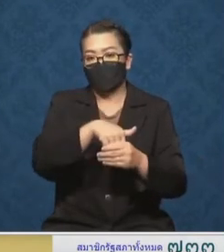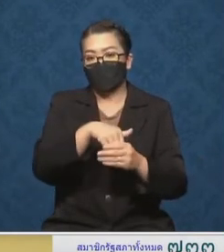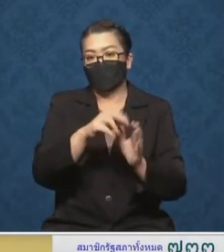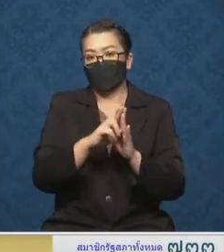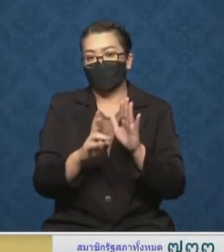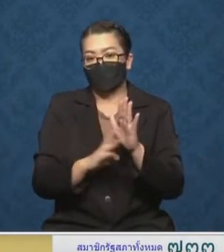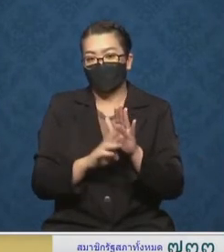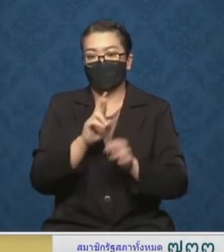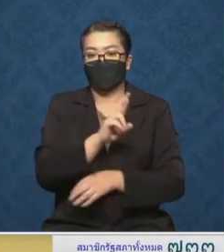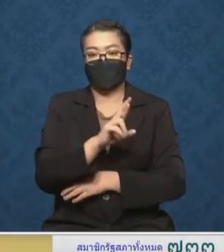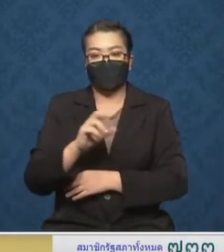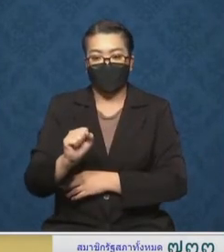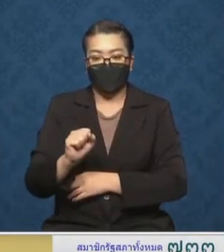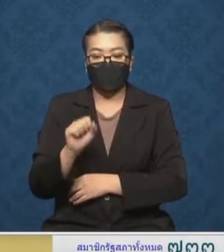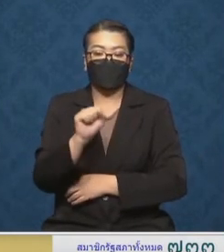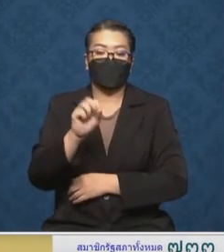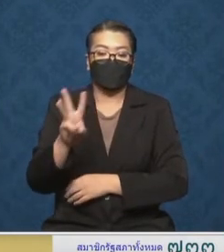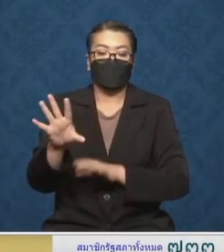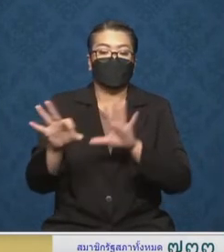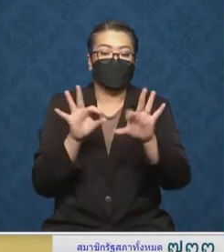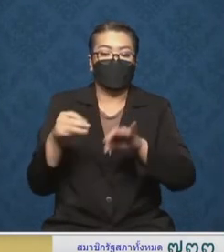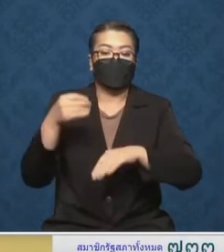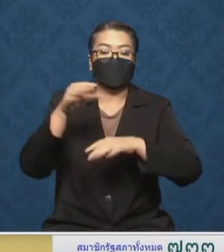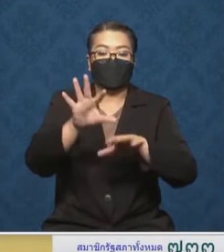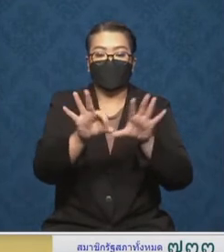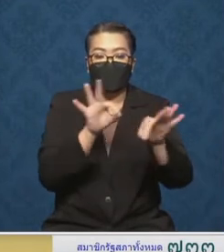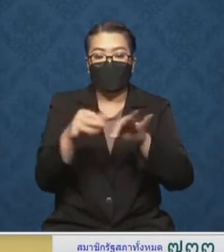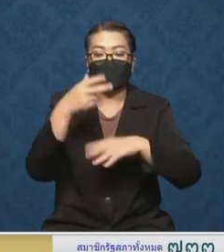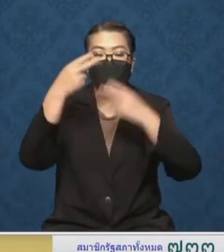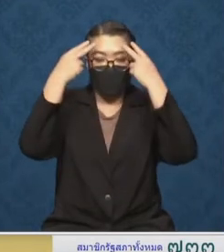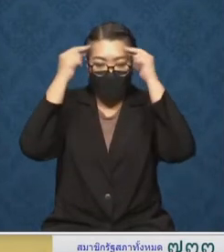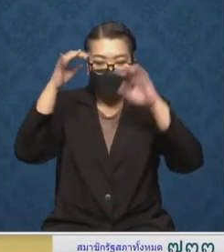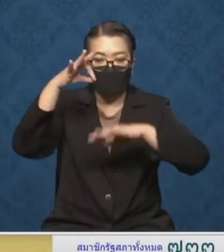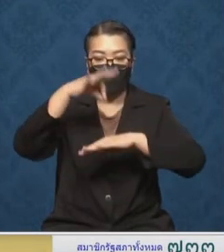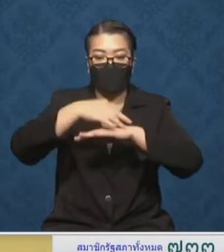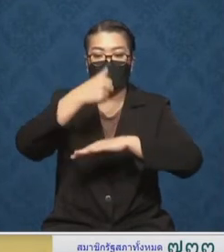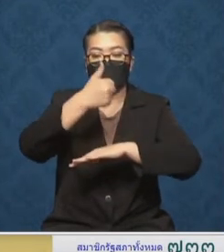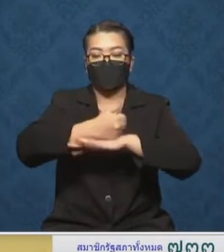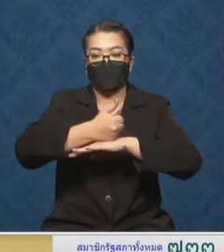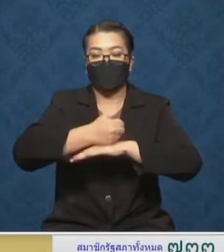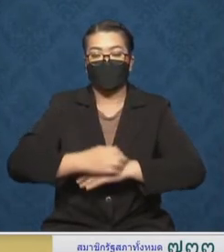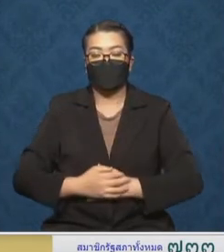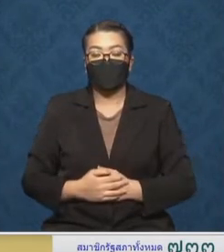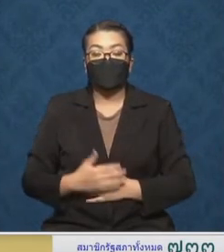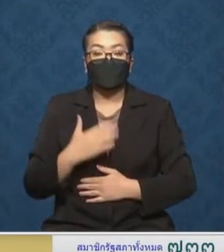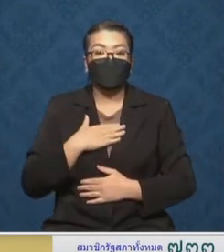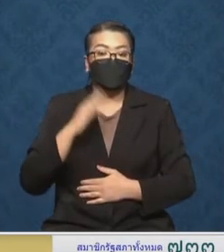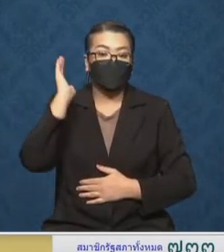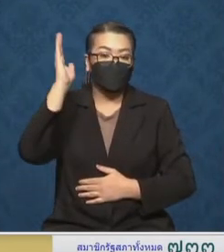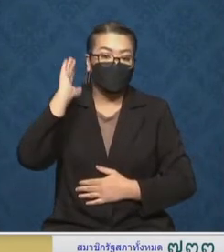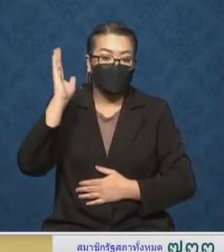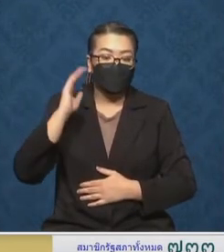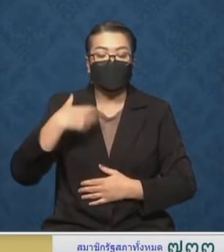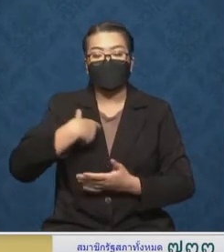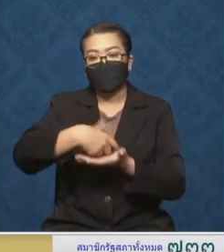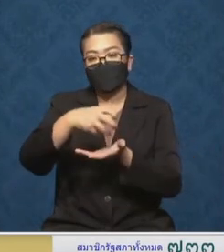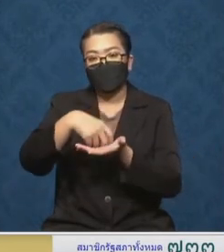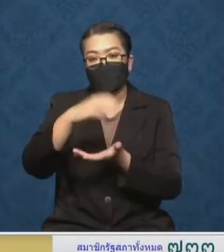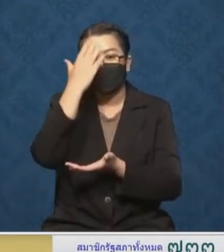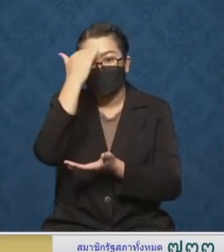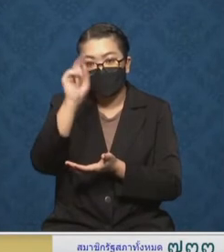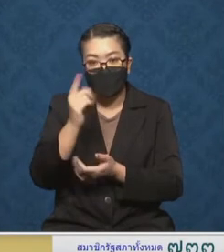รัฐสภาผมอภิปรายมาถึงตรงนี้ต้องการจะสื่อสารครับว่าตลอด